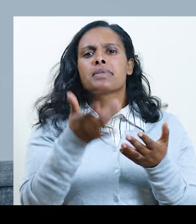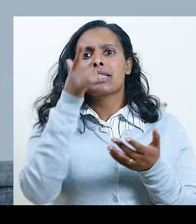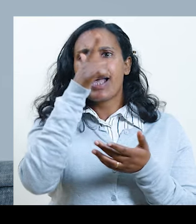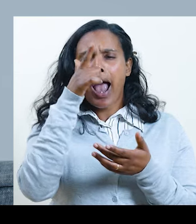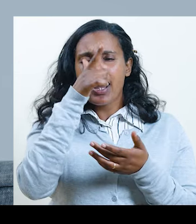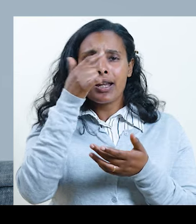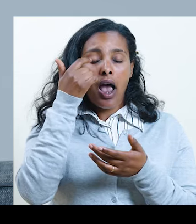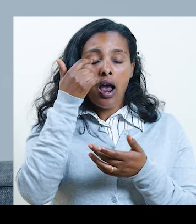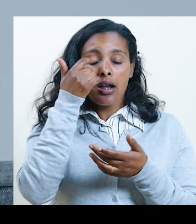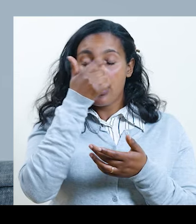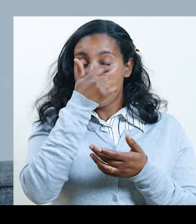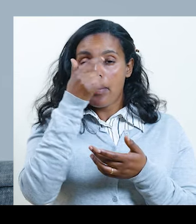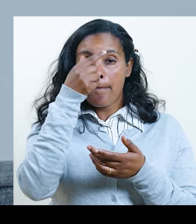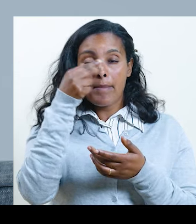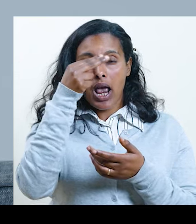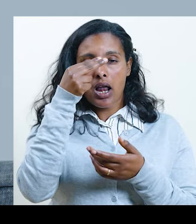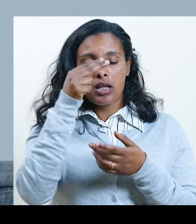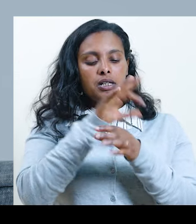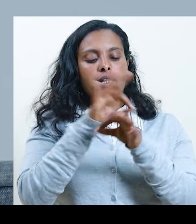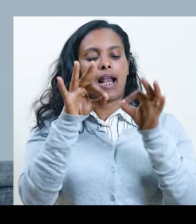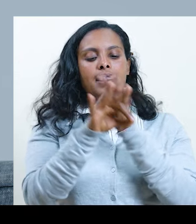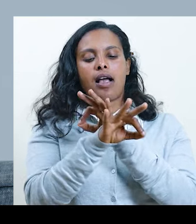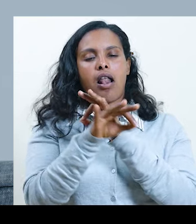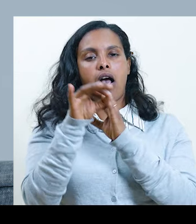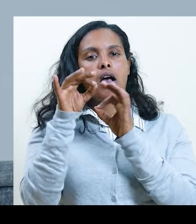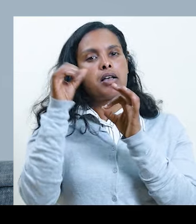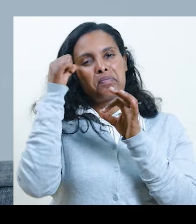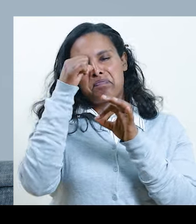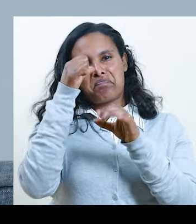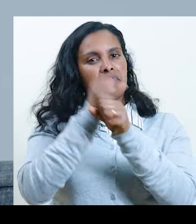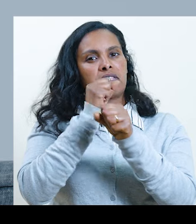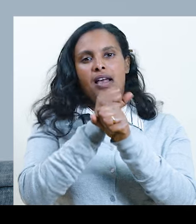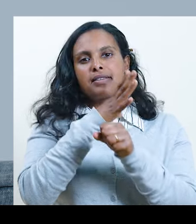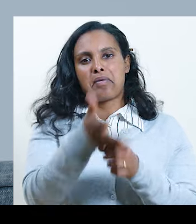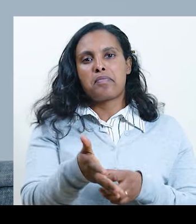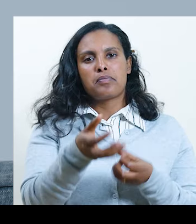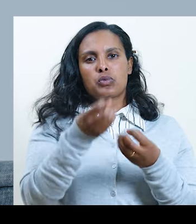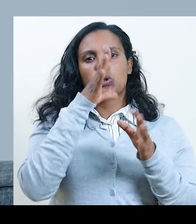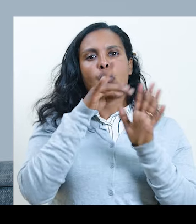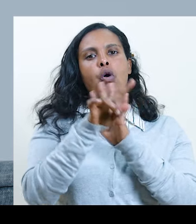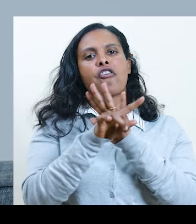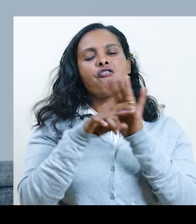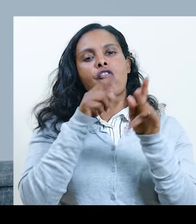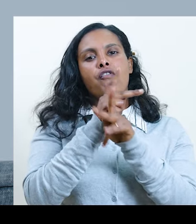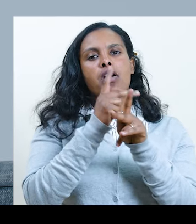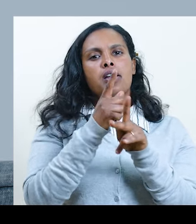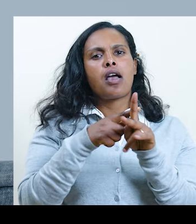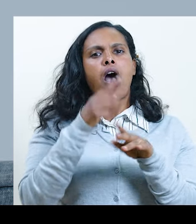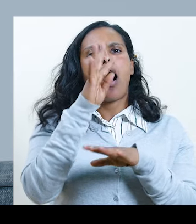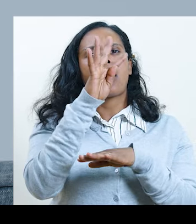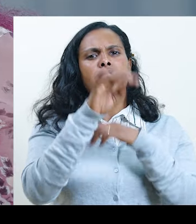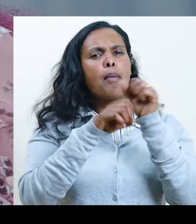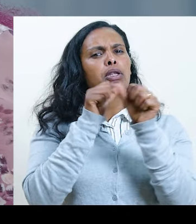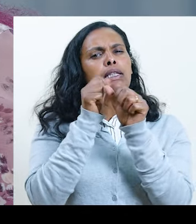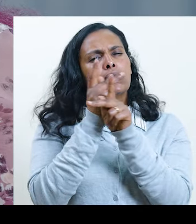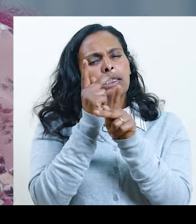ስለማይለግስ የአይን ብሌን እንትን መደረግ አይችልም፣ ንቅለ ተከላው መሰራት አይችልም። ብዙ ሰዎች ወረፋ ይጠብቃሉ። እኔ